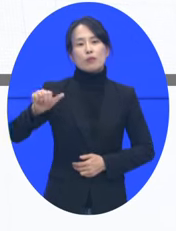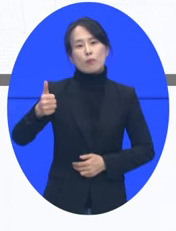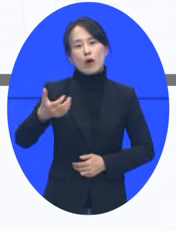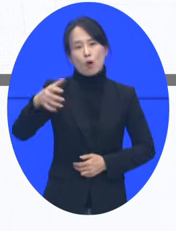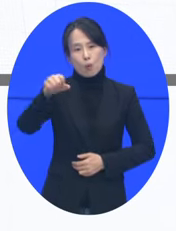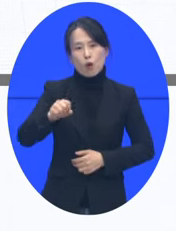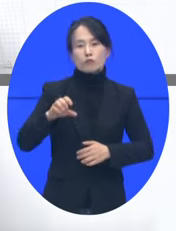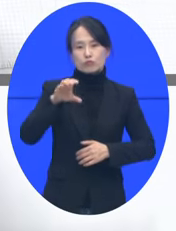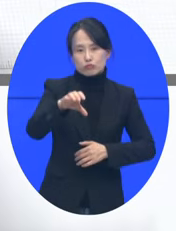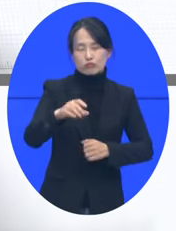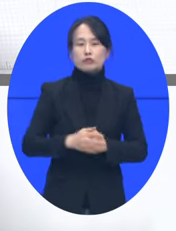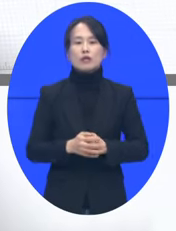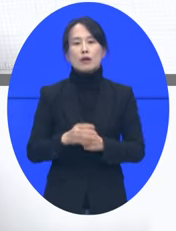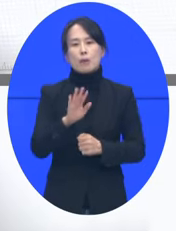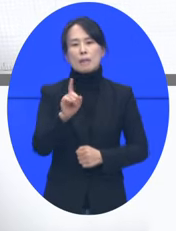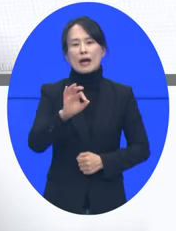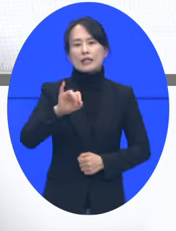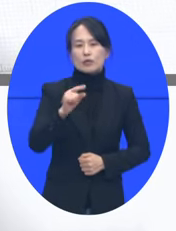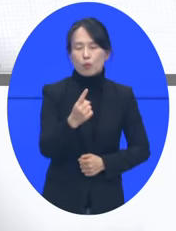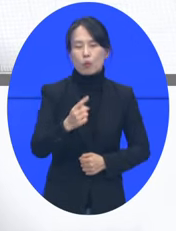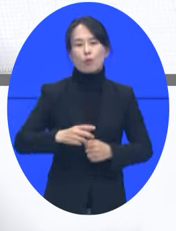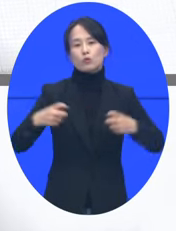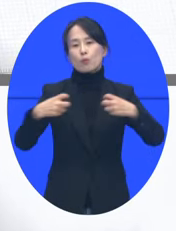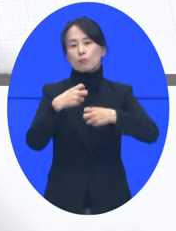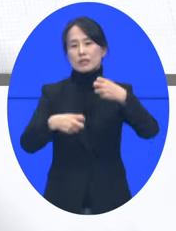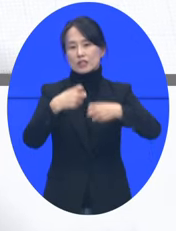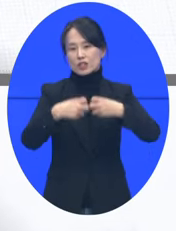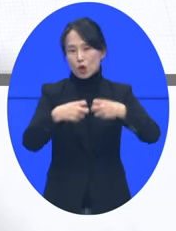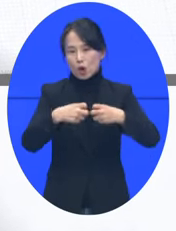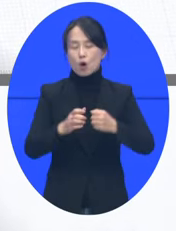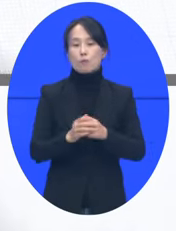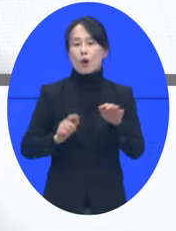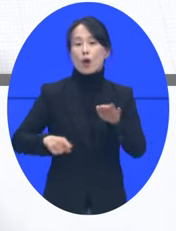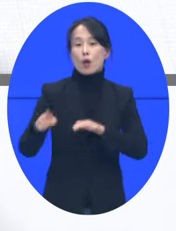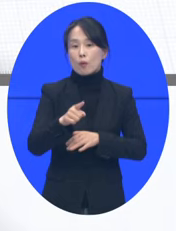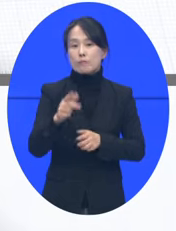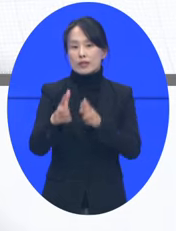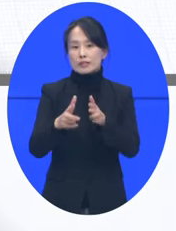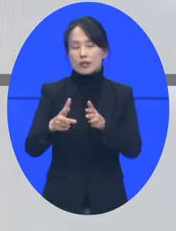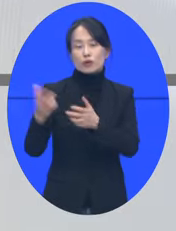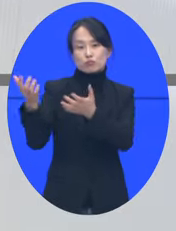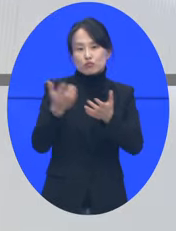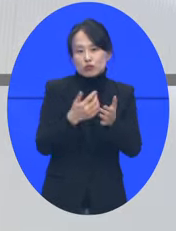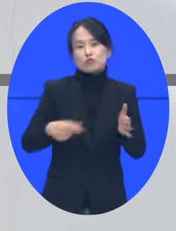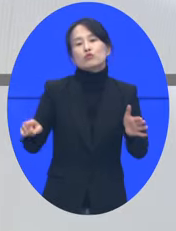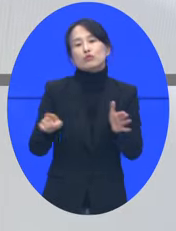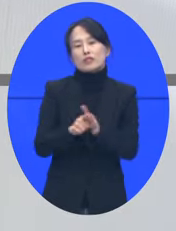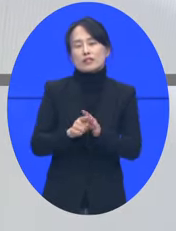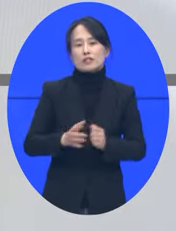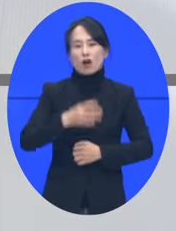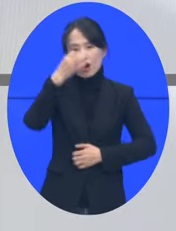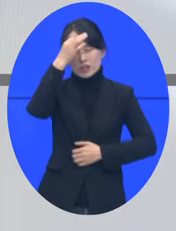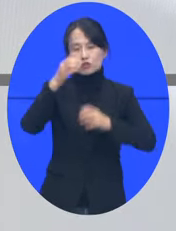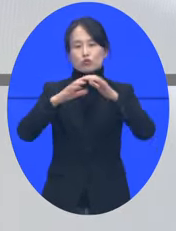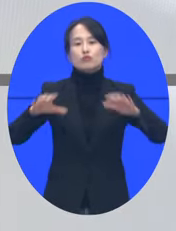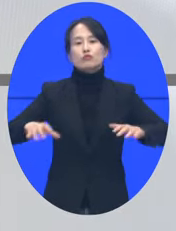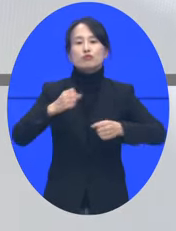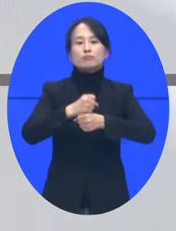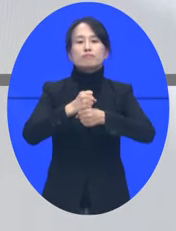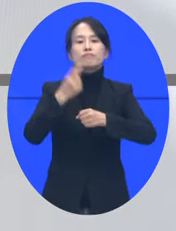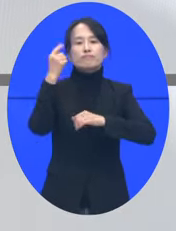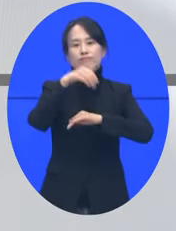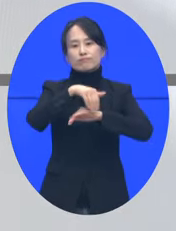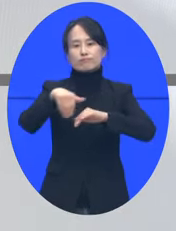바이오메디컬 미디어 컨텐츠 첨단 제조분야 혁신 기업 유치를 위한 국가 첨단 전략 산업 입지 기반을 조성하기